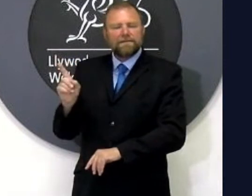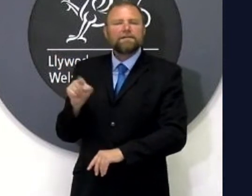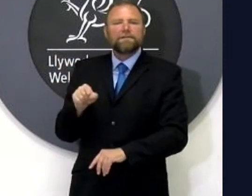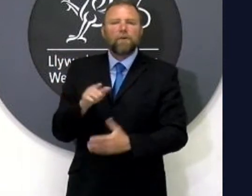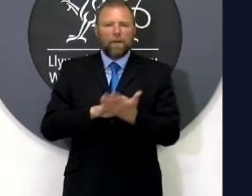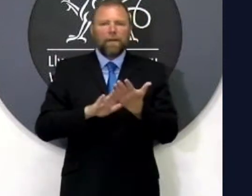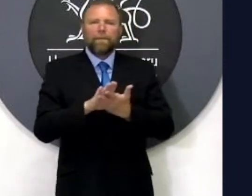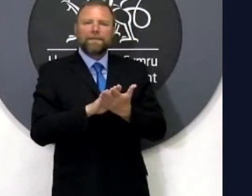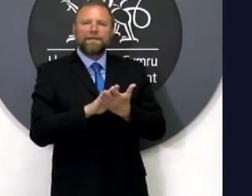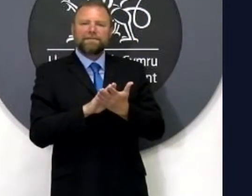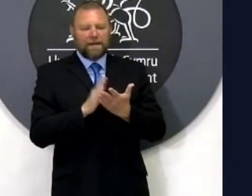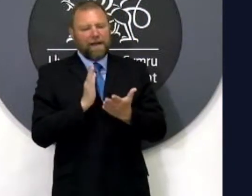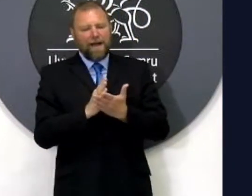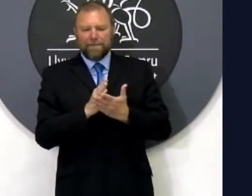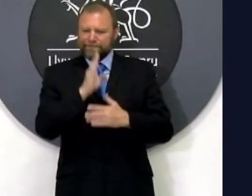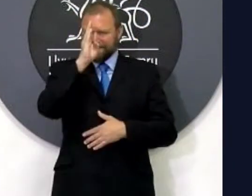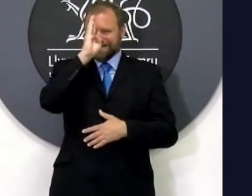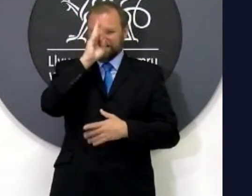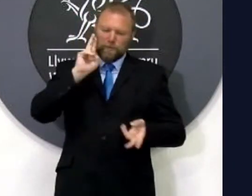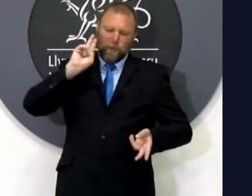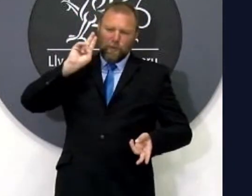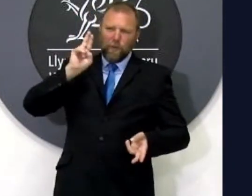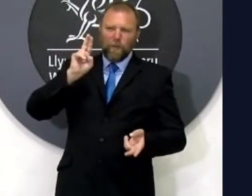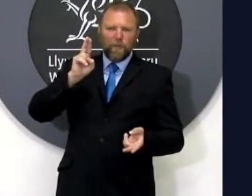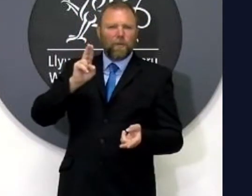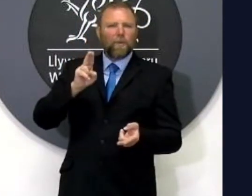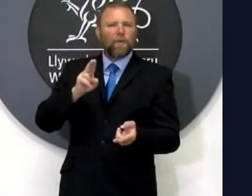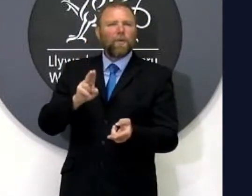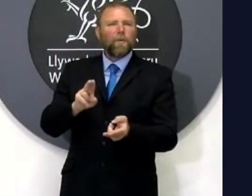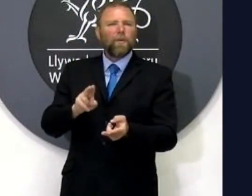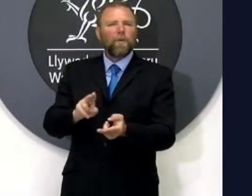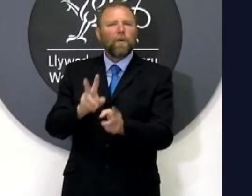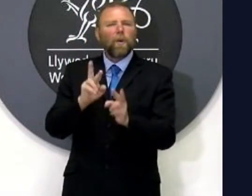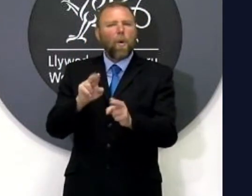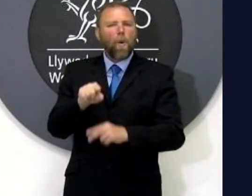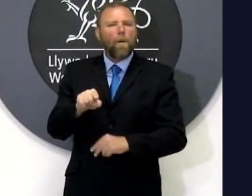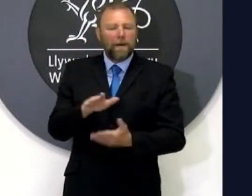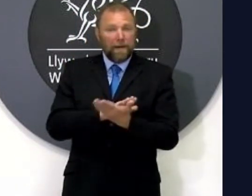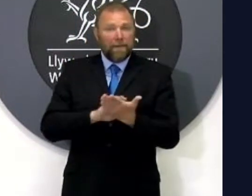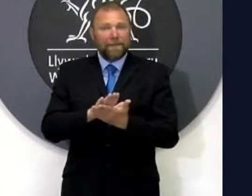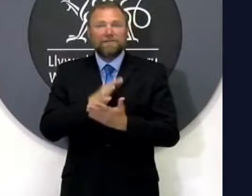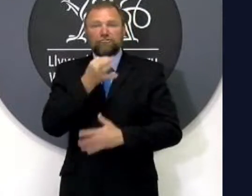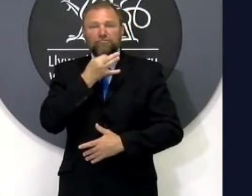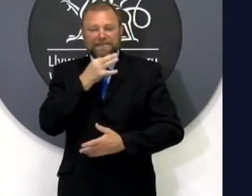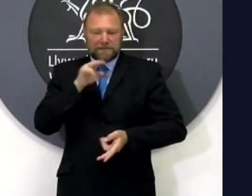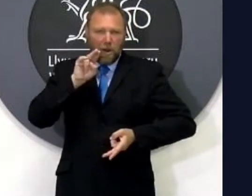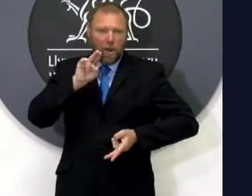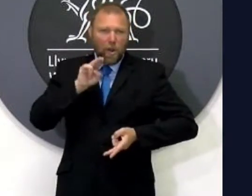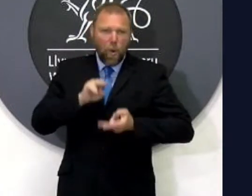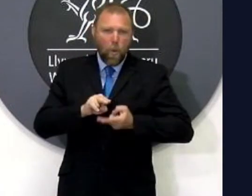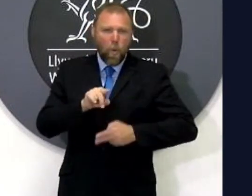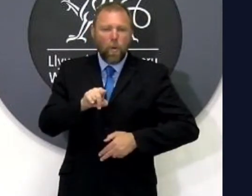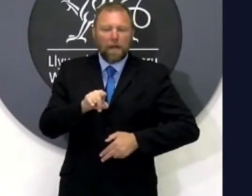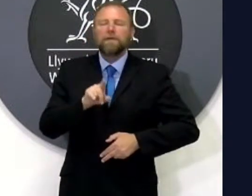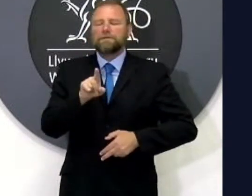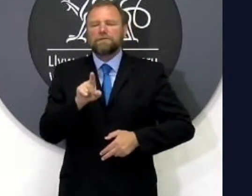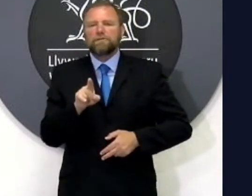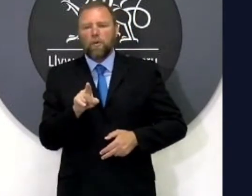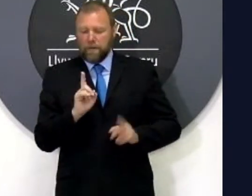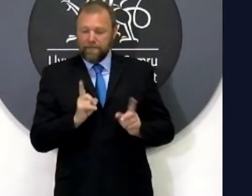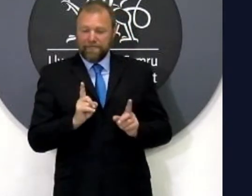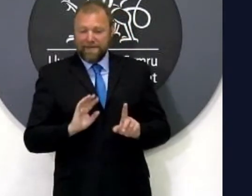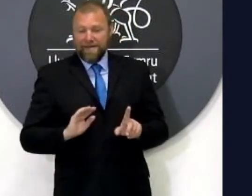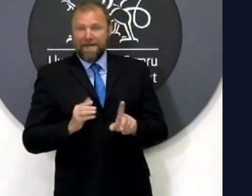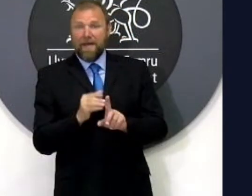a'r perygl o gweld ymlediad tu fewn y cartrefi gofal yna yn isel iawn. I ni'n ymwybodol hefyd bod